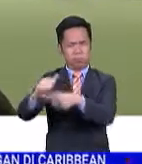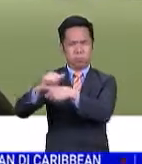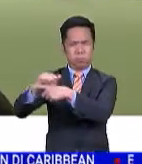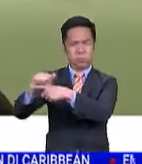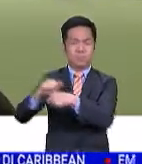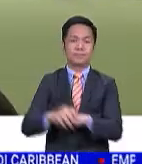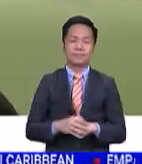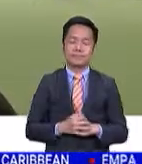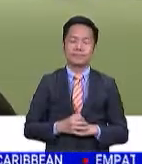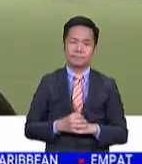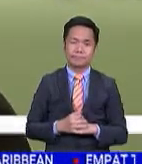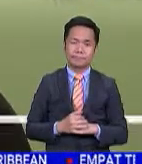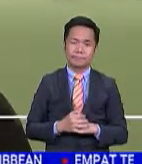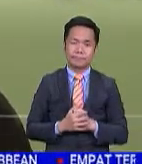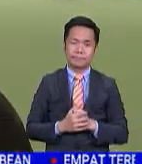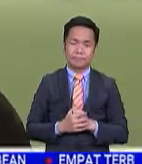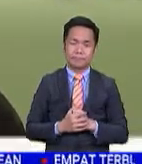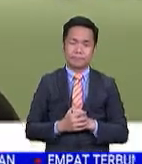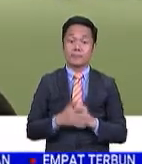Pun kita tetap